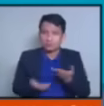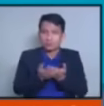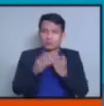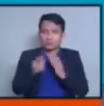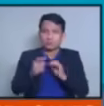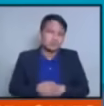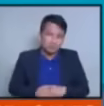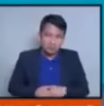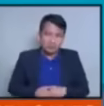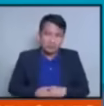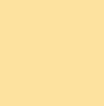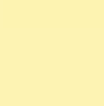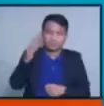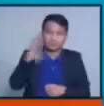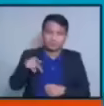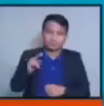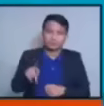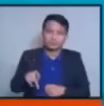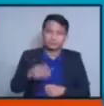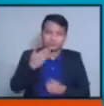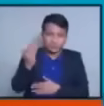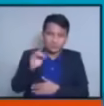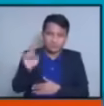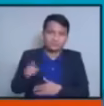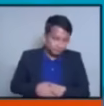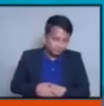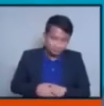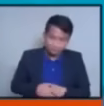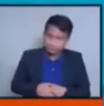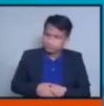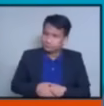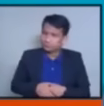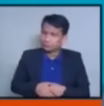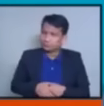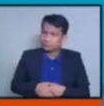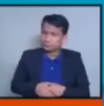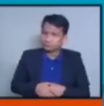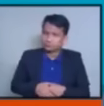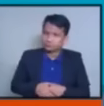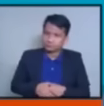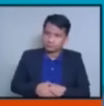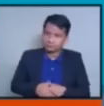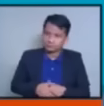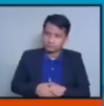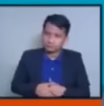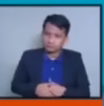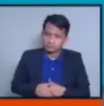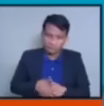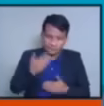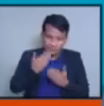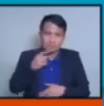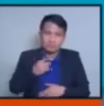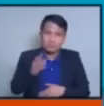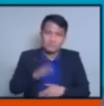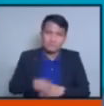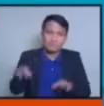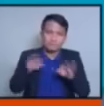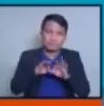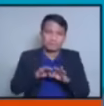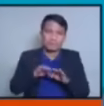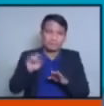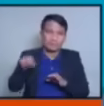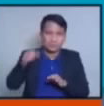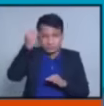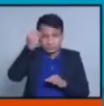kaso agad-agad. O, sige po. Magandang tanghali po, Colonel Castile. Sir, yes sir, opo, magandang tanghali din po. Para lamang po